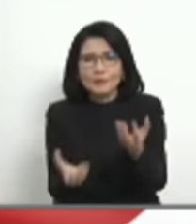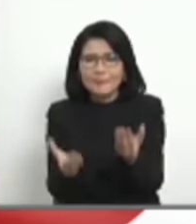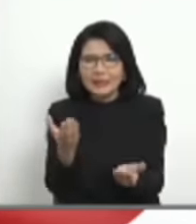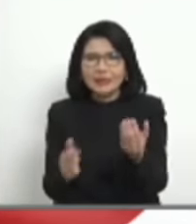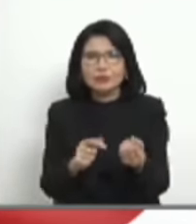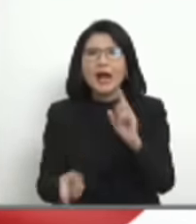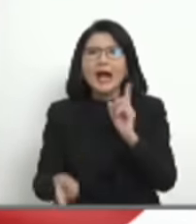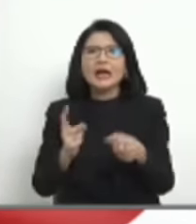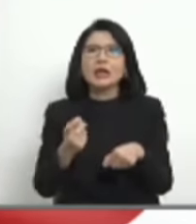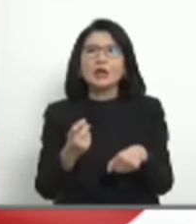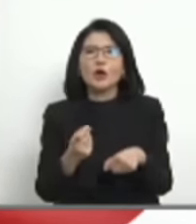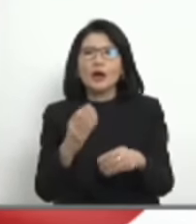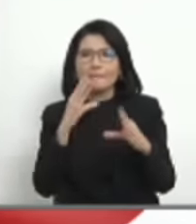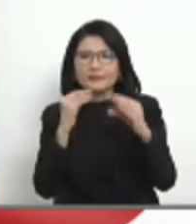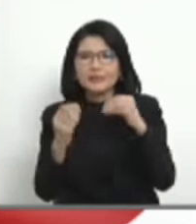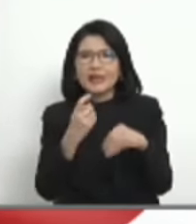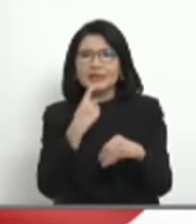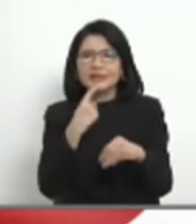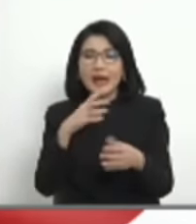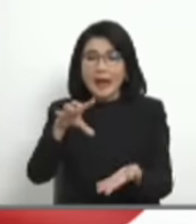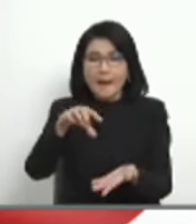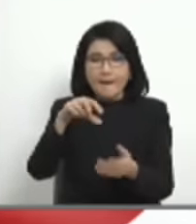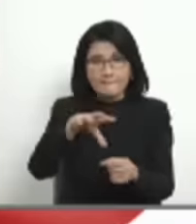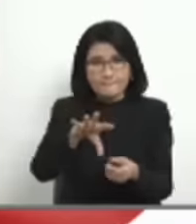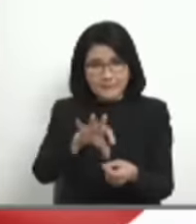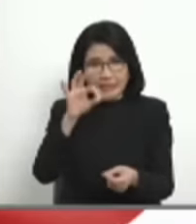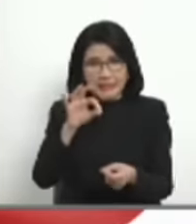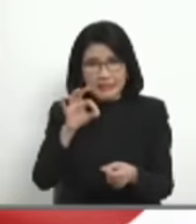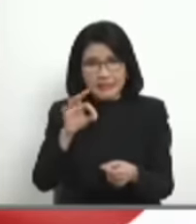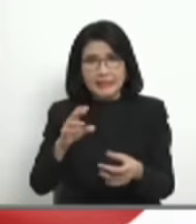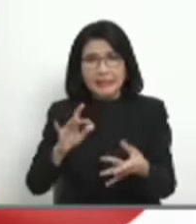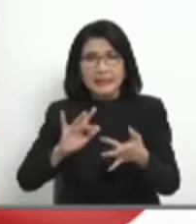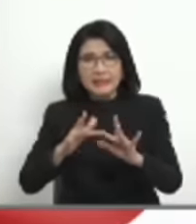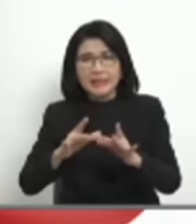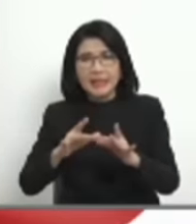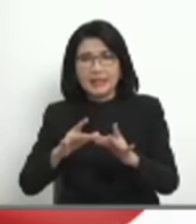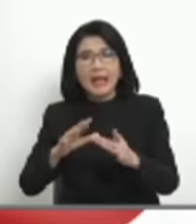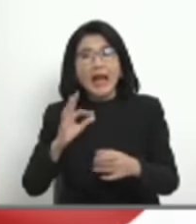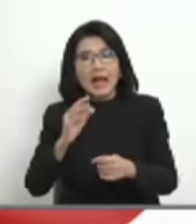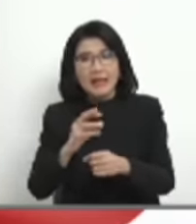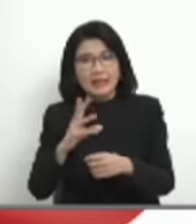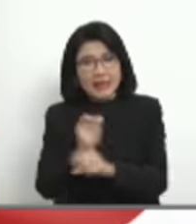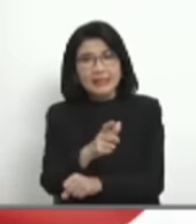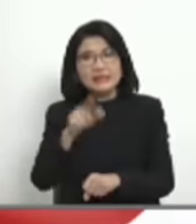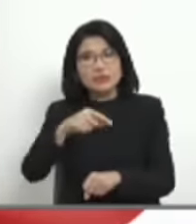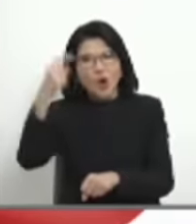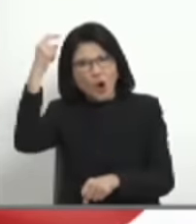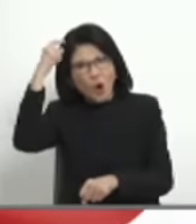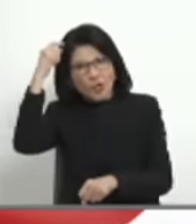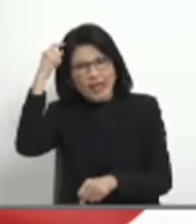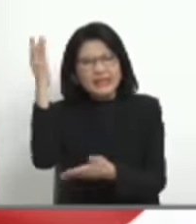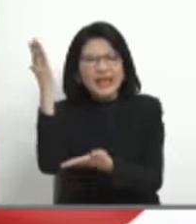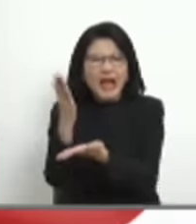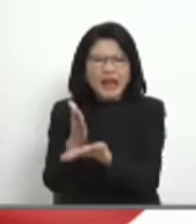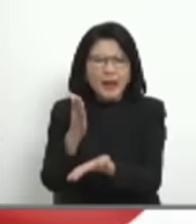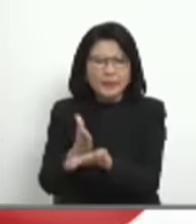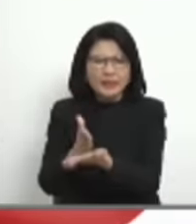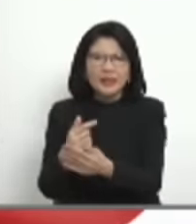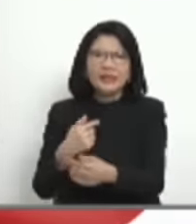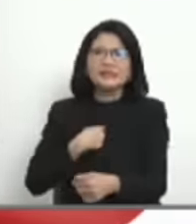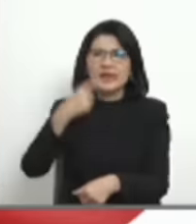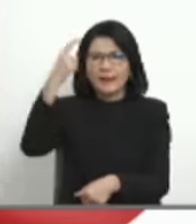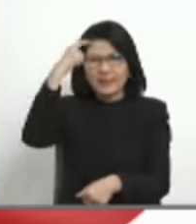berbicara bahwa orang yang pilih internet gratis eh otaknya Maaf lambat Saya kira statement itu